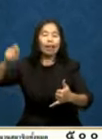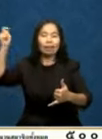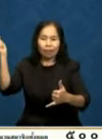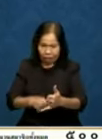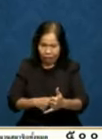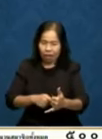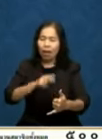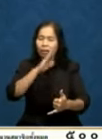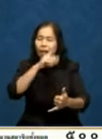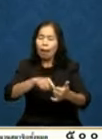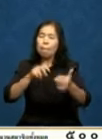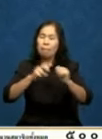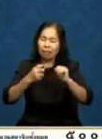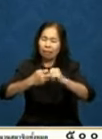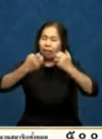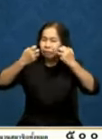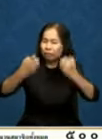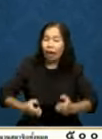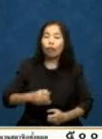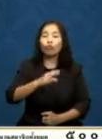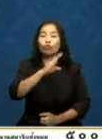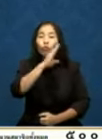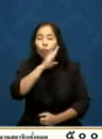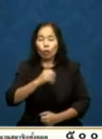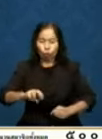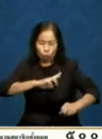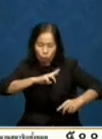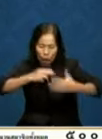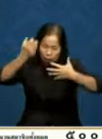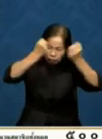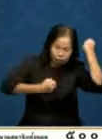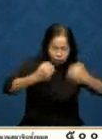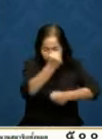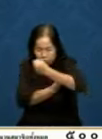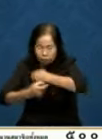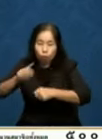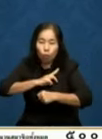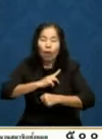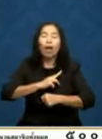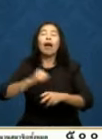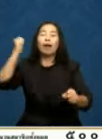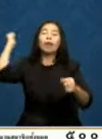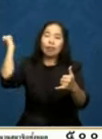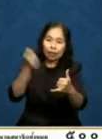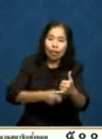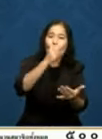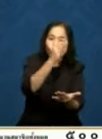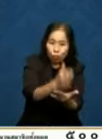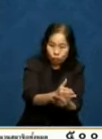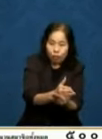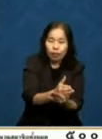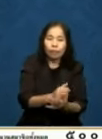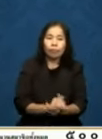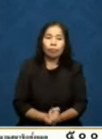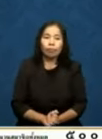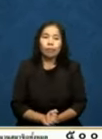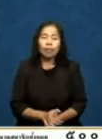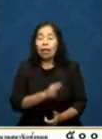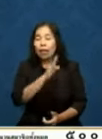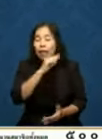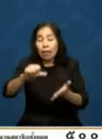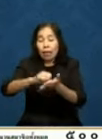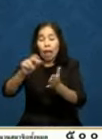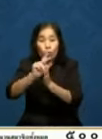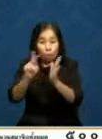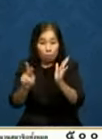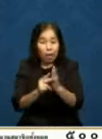ที่เป็นปัญหารุนแรงที่สุดเท่านั้นเช่นการทำร้ายตัวเองทำลายข้าวของหรือทำลายคนอื่นค่ะท่านประธานคะนอกเหนือจากการแก้กฎหมาย